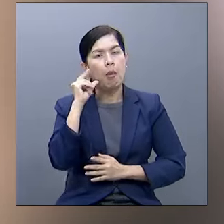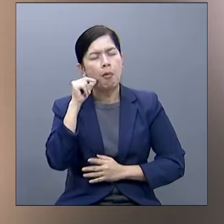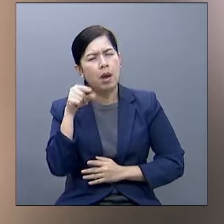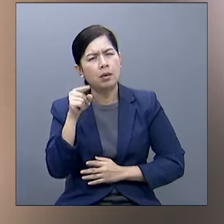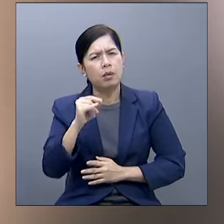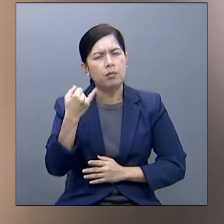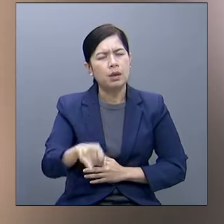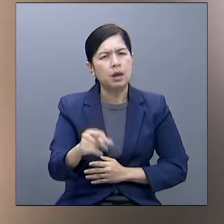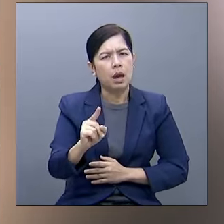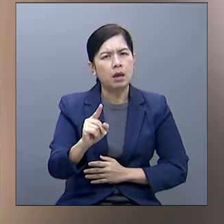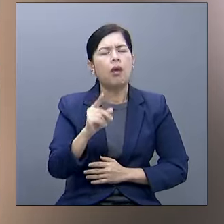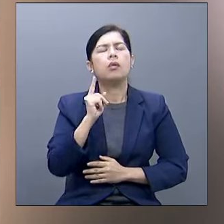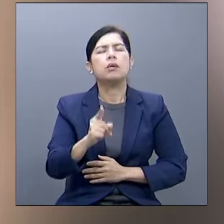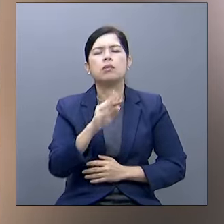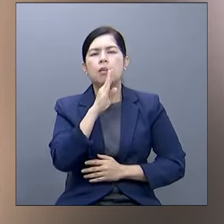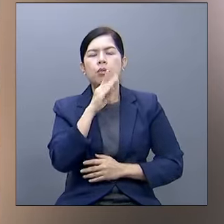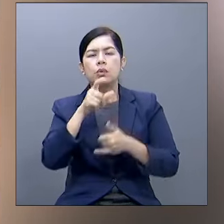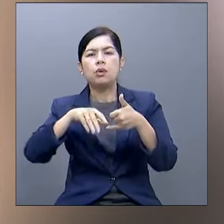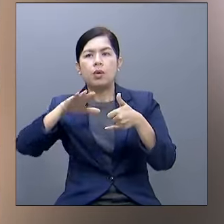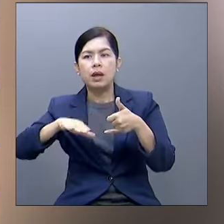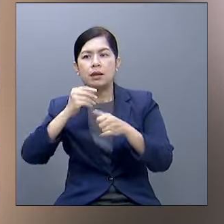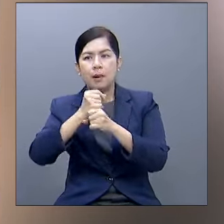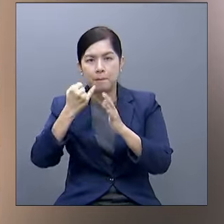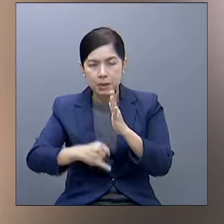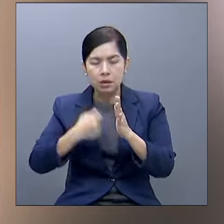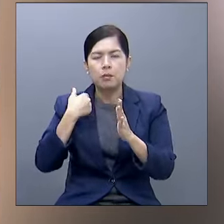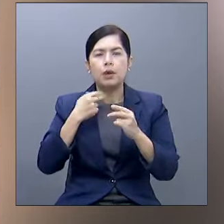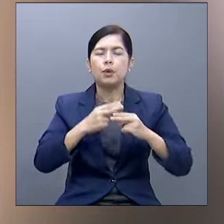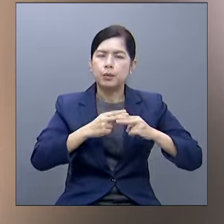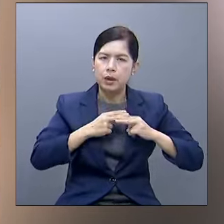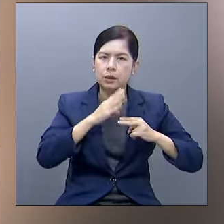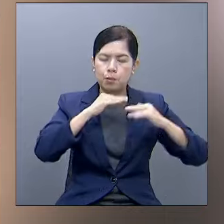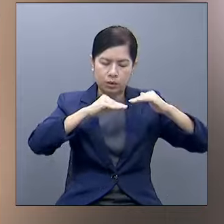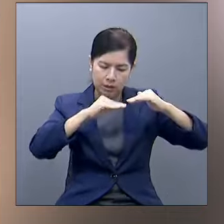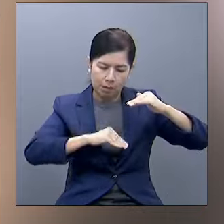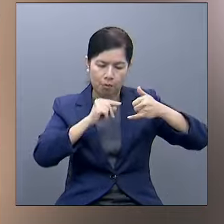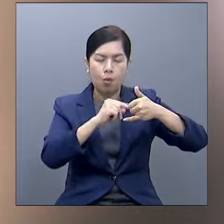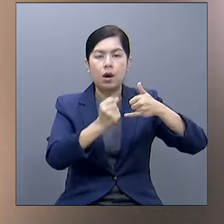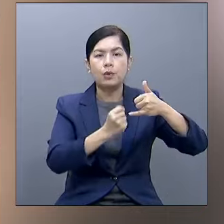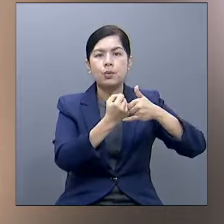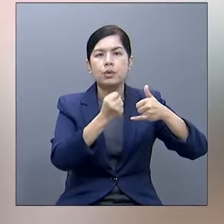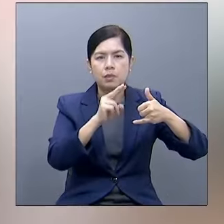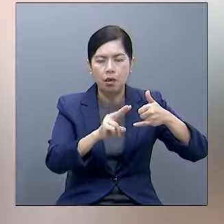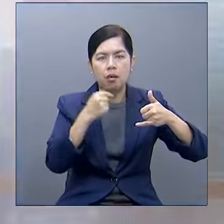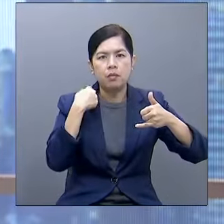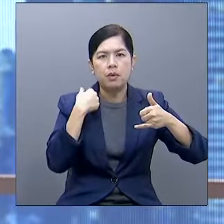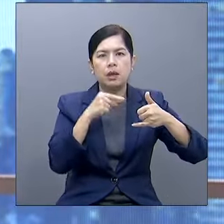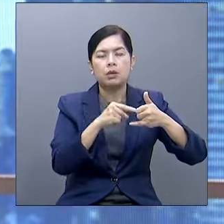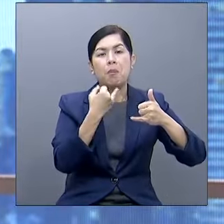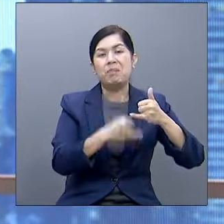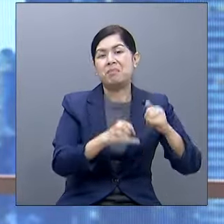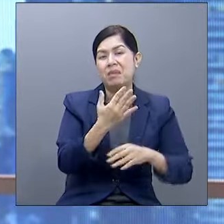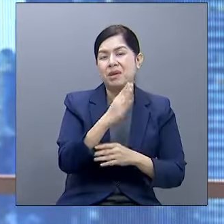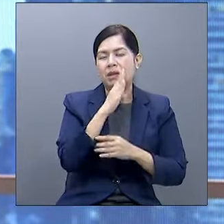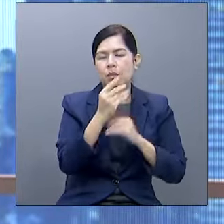ต้องตัวเขาเองครับเพียงแต่ว่ากฎหมายมันก็จะมีกำหนดเรื่องของอายุใช่ไหมถ้าต่ำกว่า12ปีไม่มีความผิดเลย12ถึง